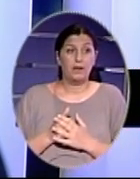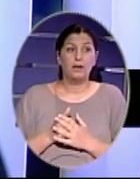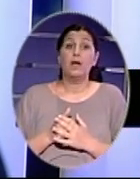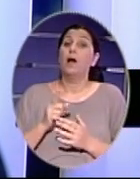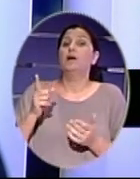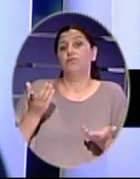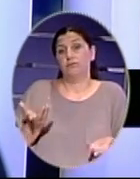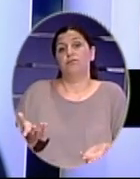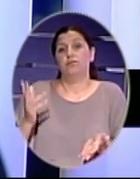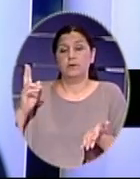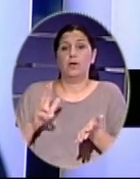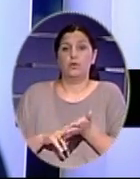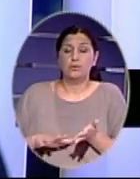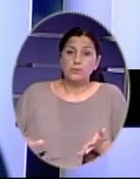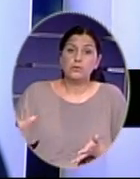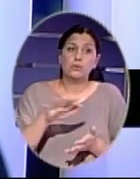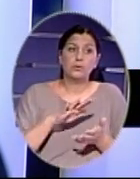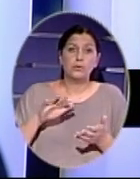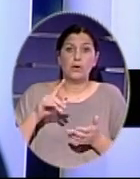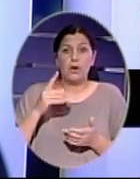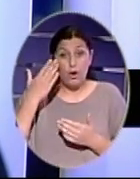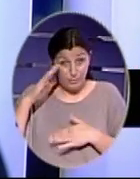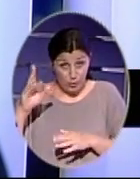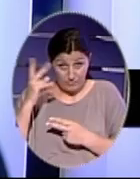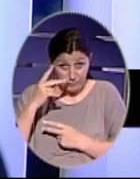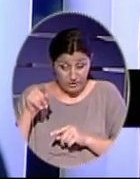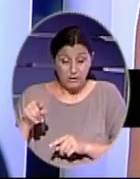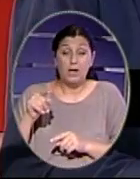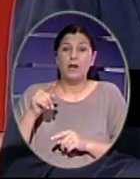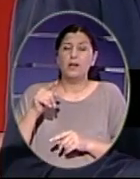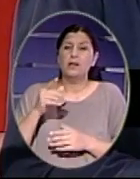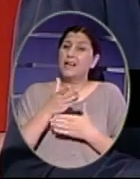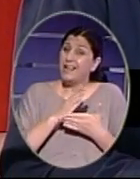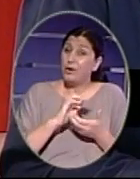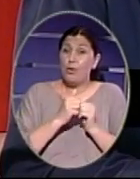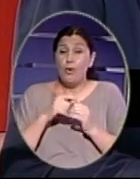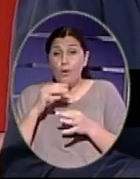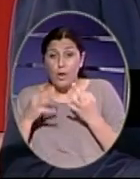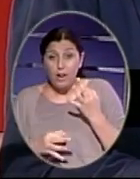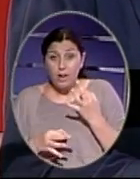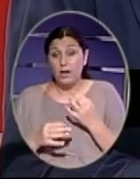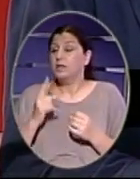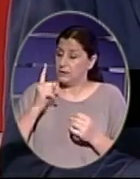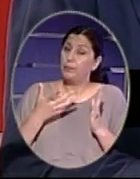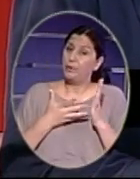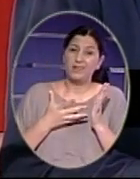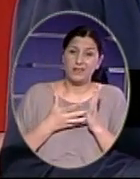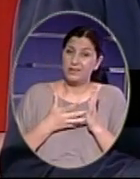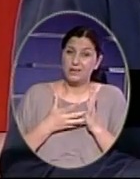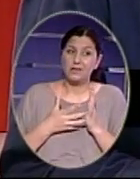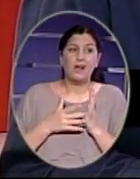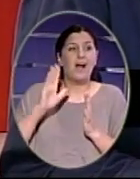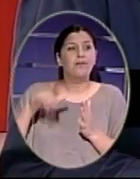בעצם לגבי כל היישובים, חלקם, היישובים לא מוכרים כמובן, חלקם? זה מחייב בדיקה. אני יכול לומר שאנחנו